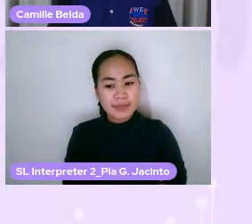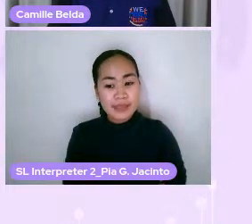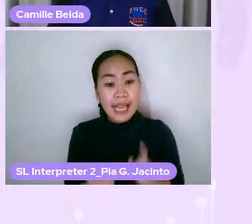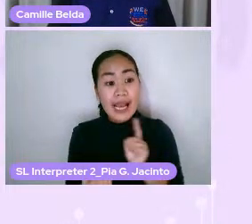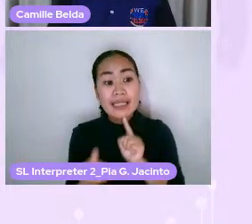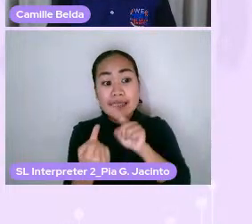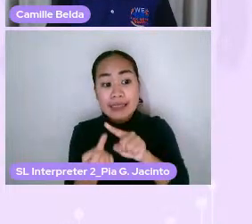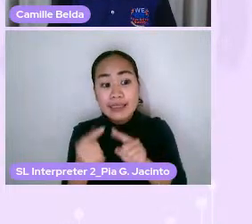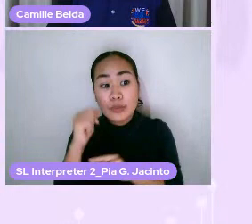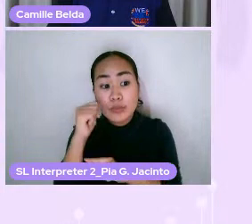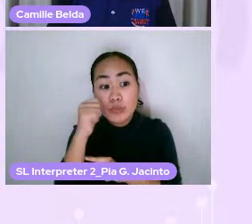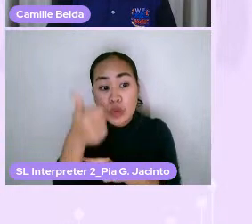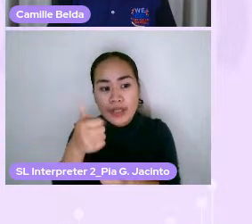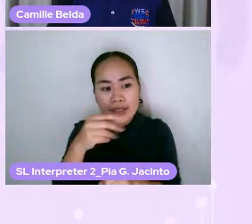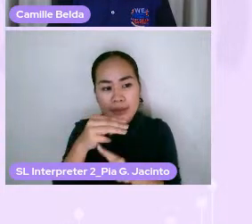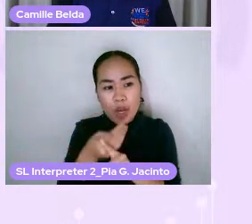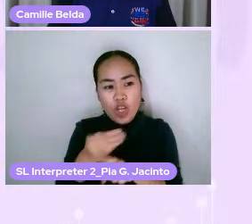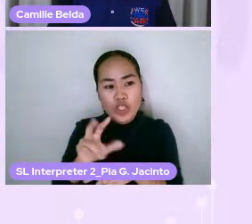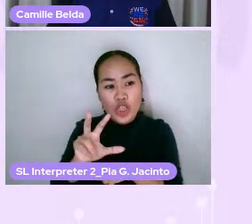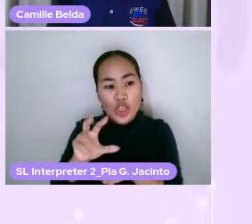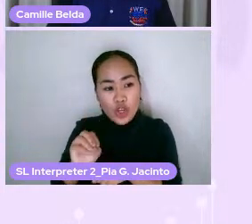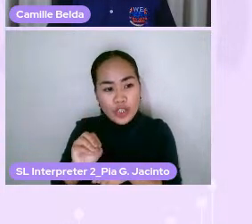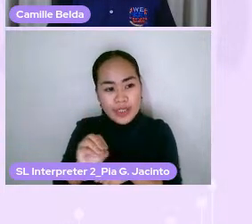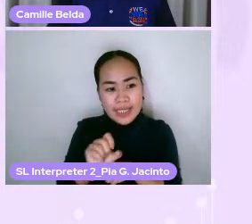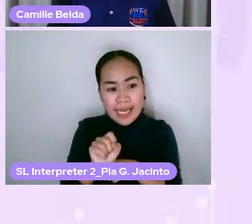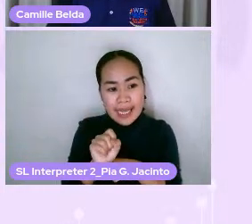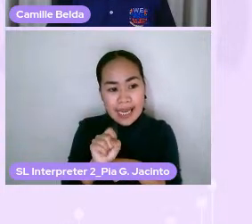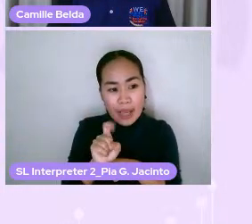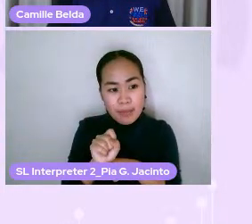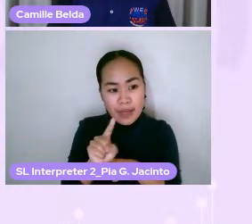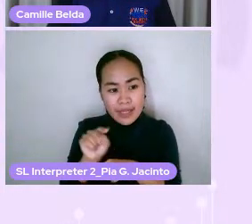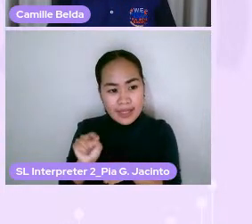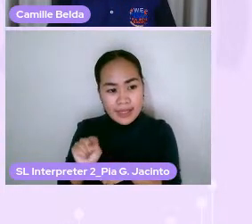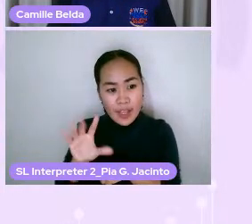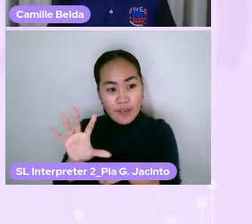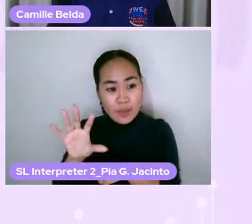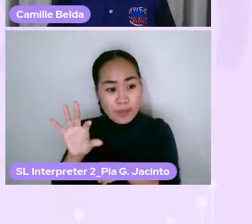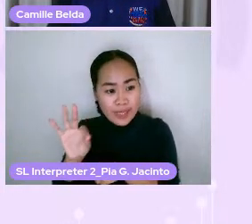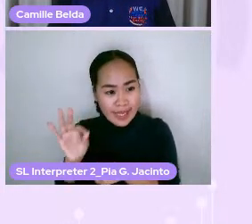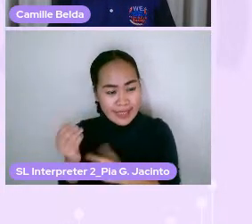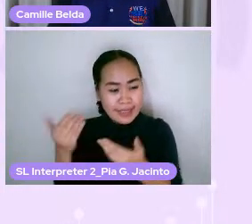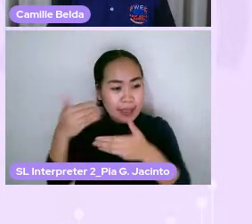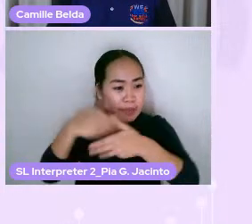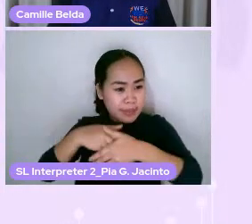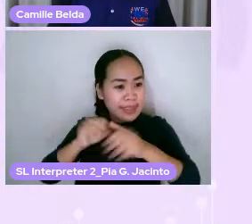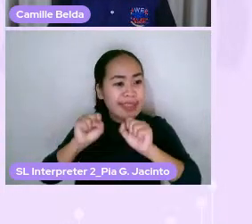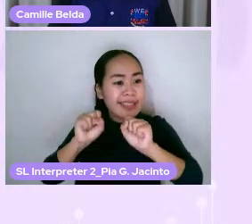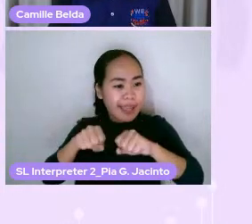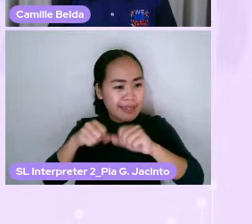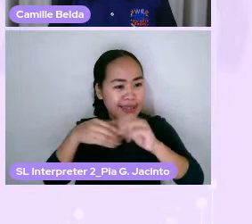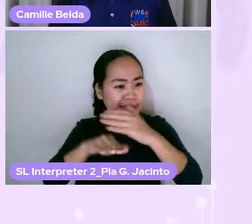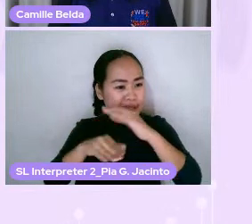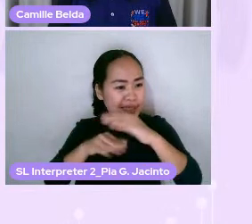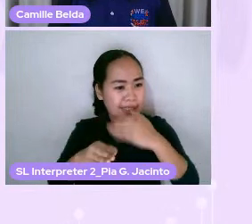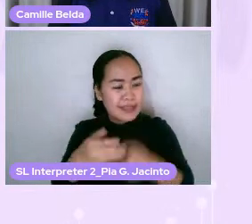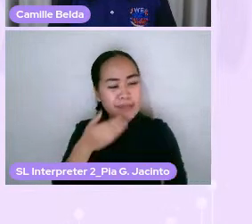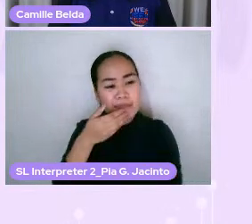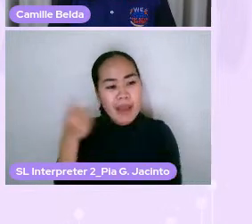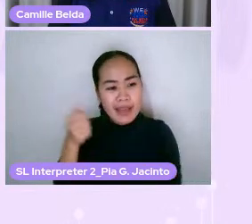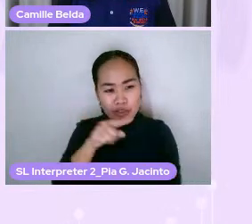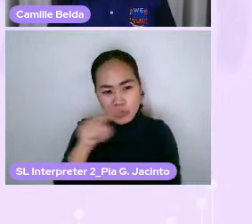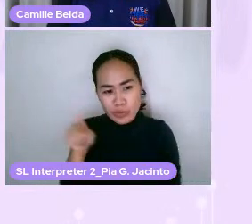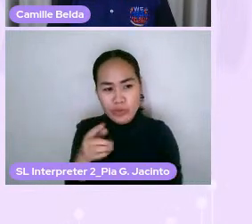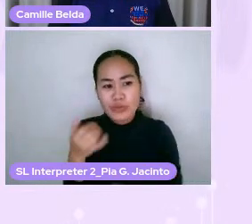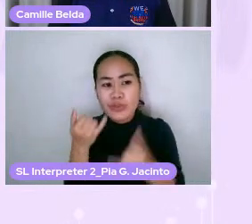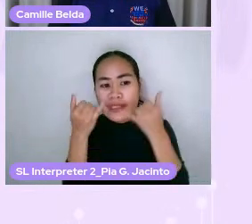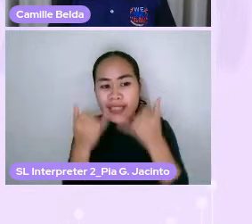March 30, 11:59 ng gabi pwede ma-access ang mga ito, kaya better fill out the